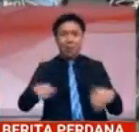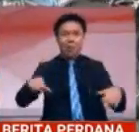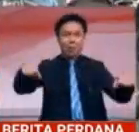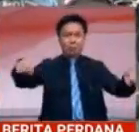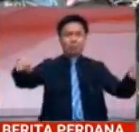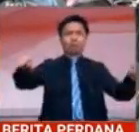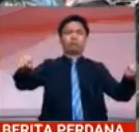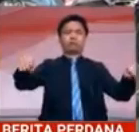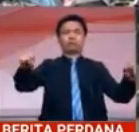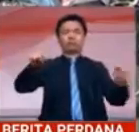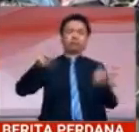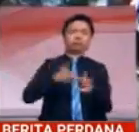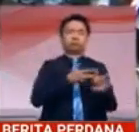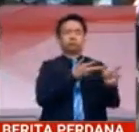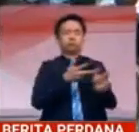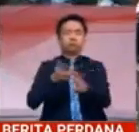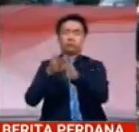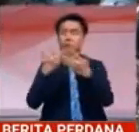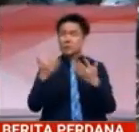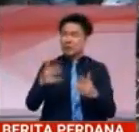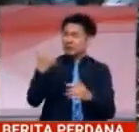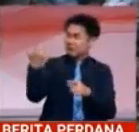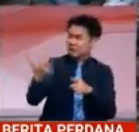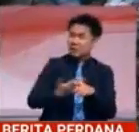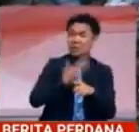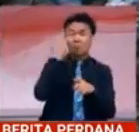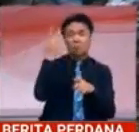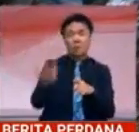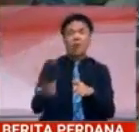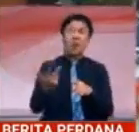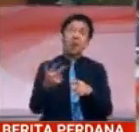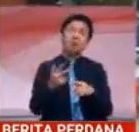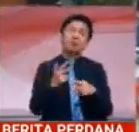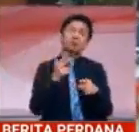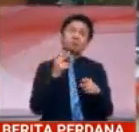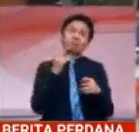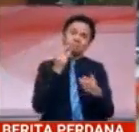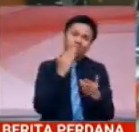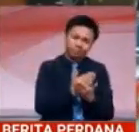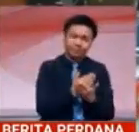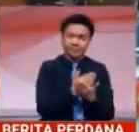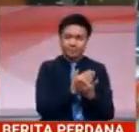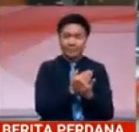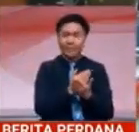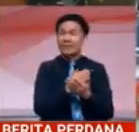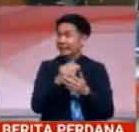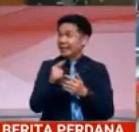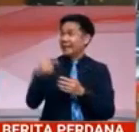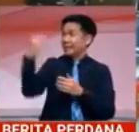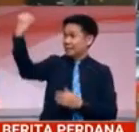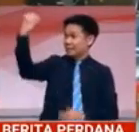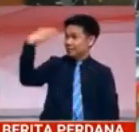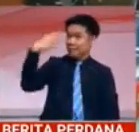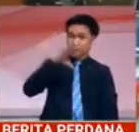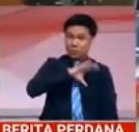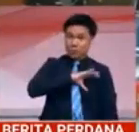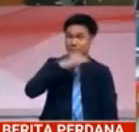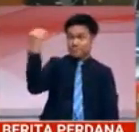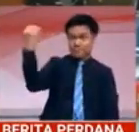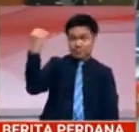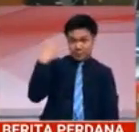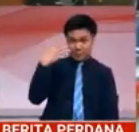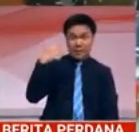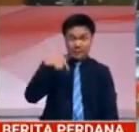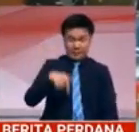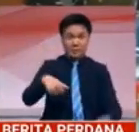berkonvoi semula selepas hampir 3 bulan dihentikan. Saya diberitahu oleh pihak PDRM, kami